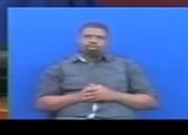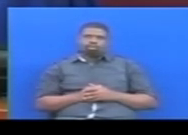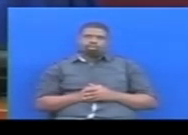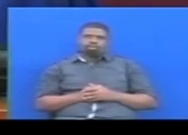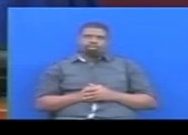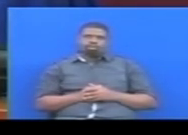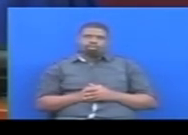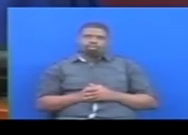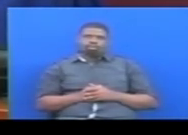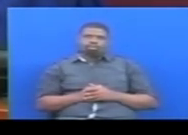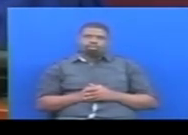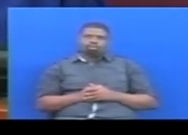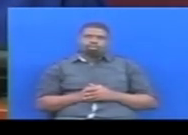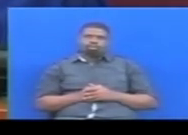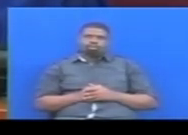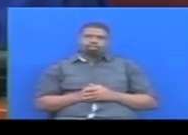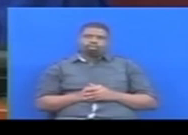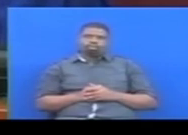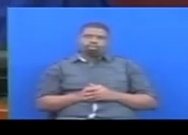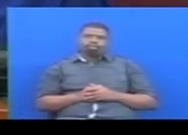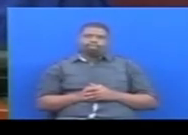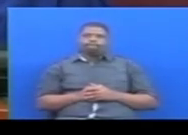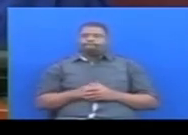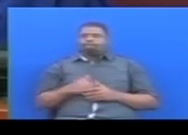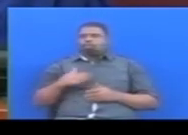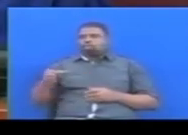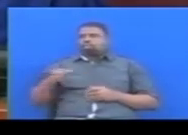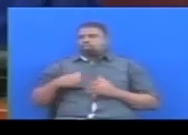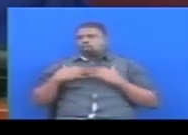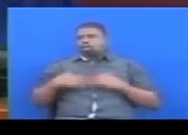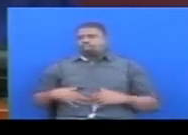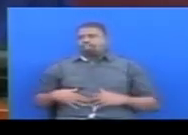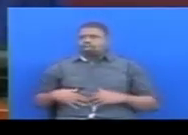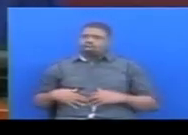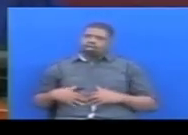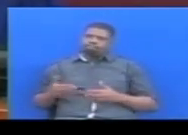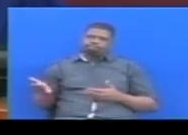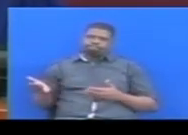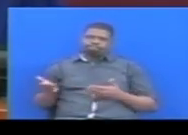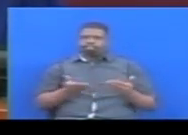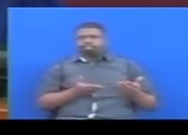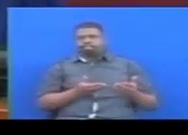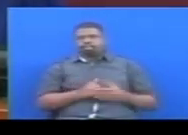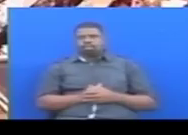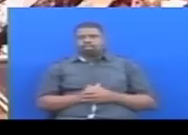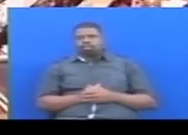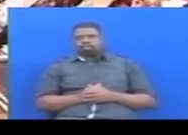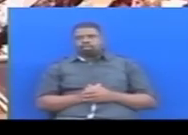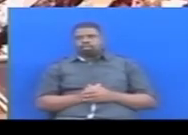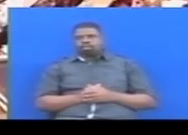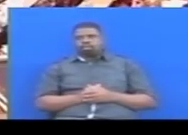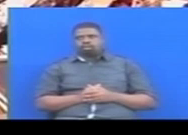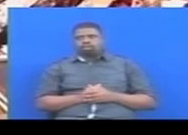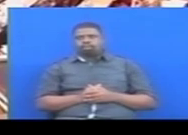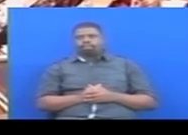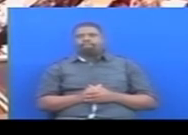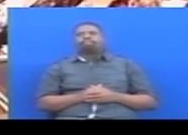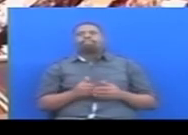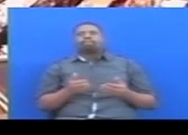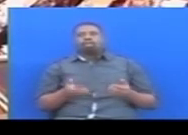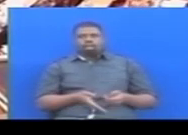Mheshimiwa Naibu Waziri wa Afya, Maendeleo ya Jamii, Jinsia, Wazee na Watoto, majibu. Mheshimiwa Naibu